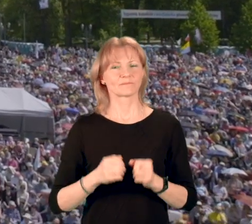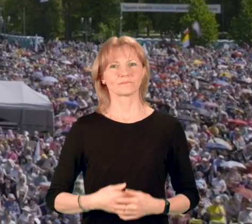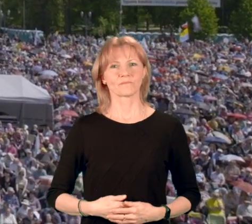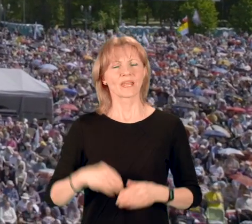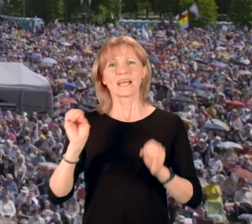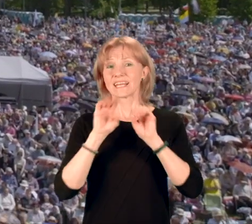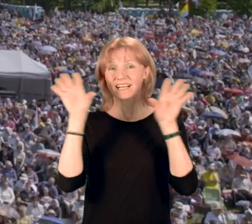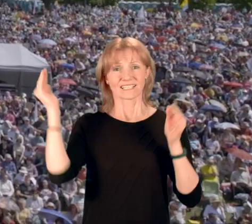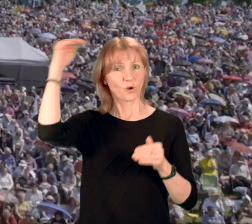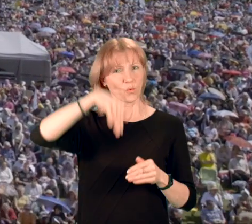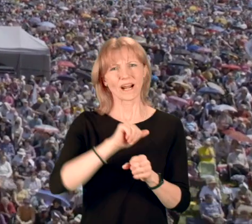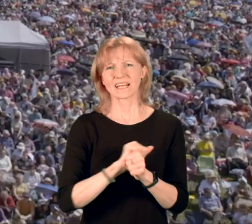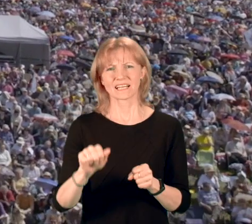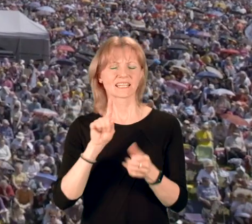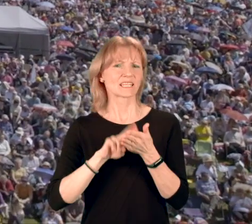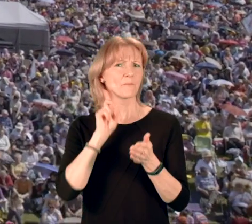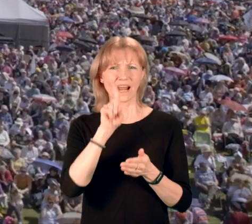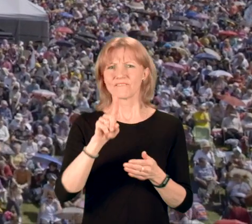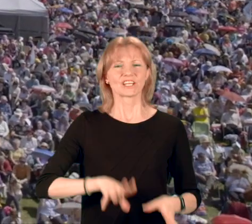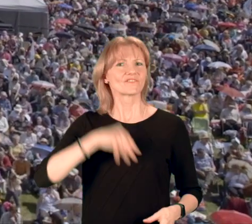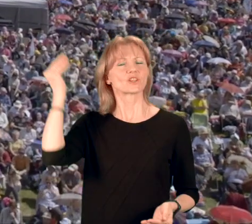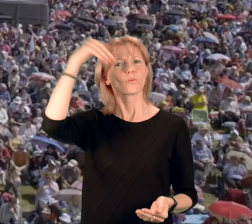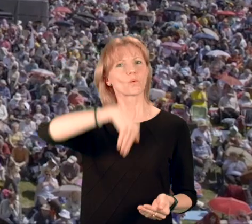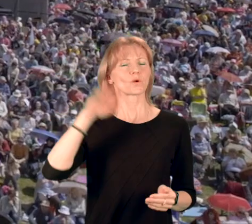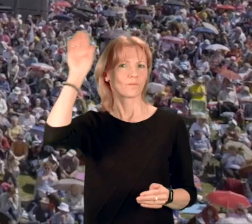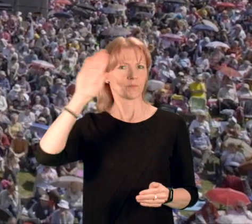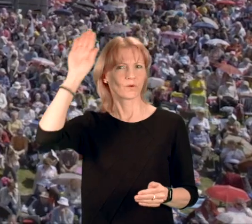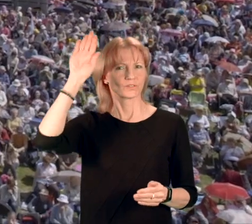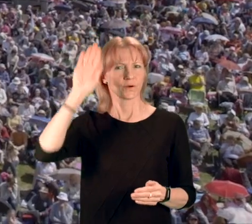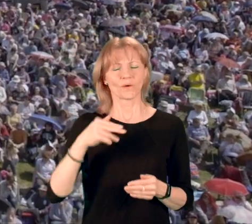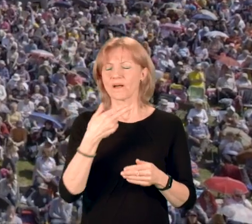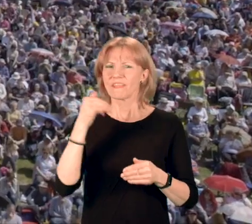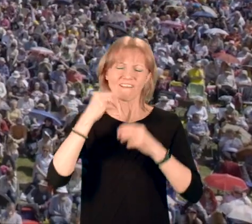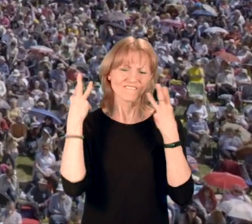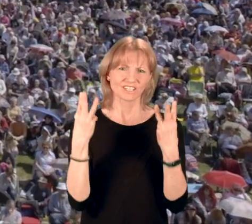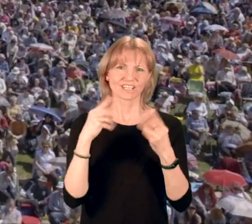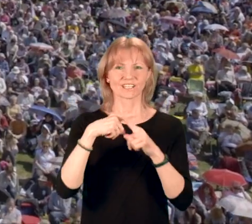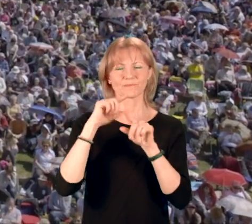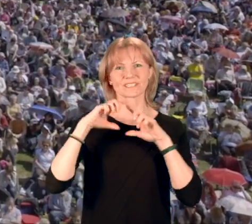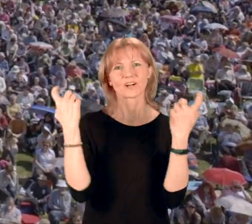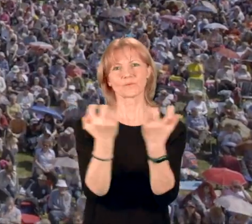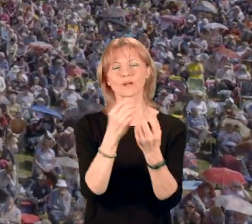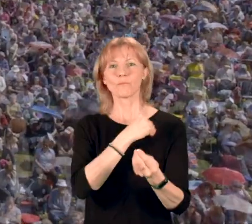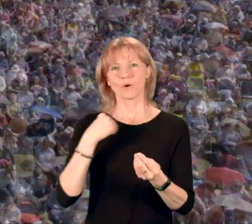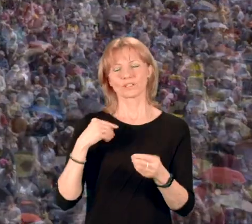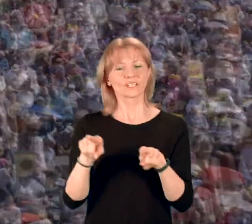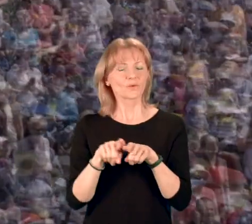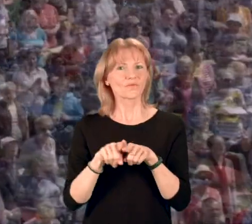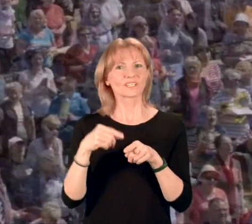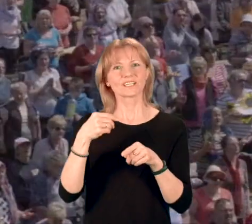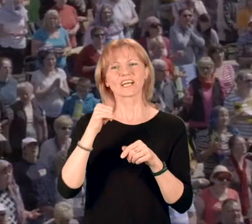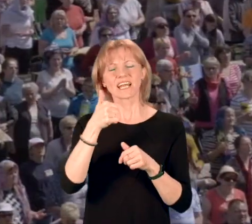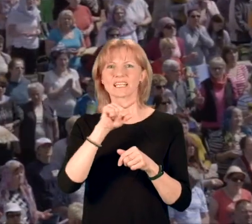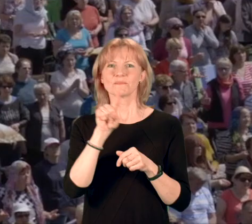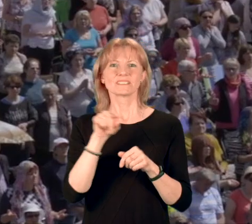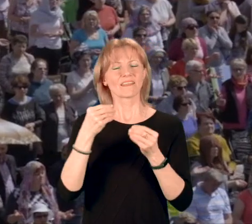Jasna Góra jest rzeczywiście świętą Górą Bożą, najważniejszym sanktuarium Polski, a także jednym z